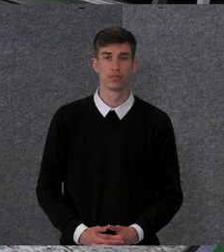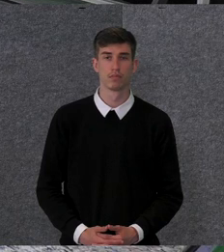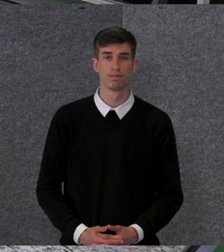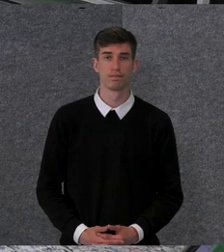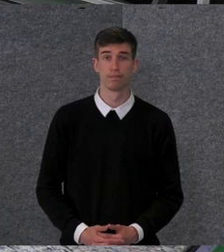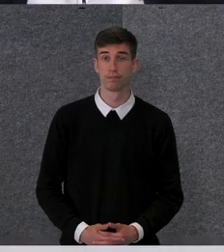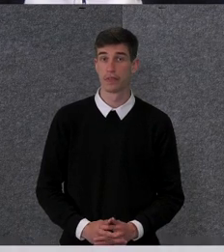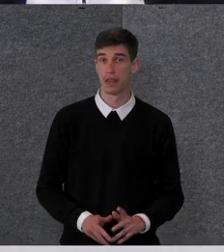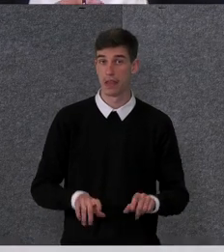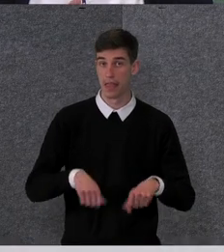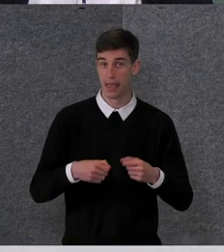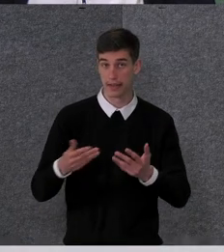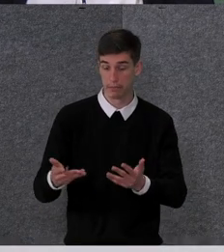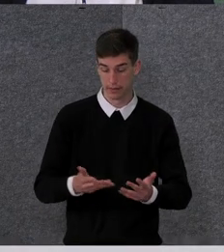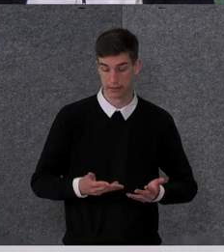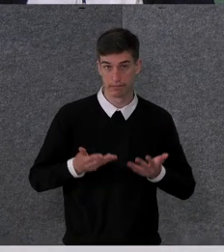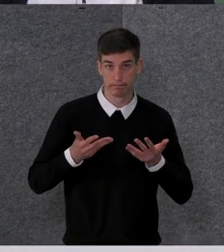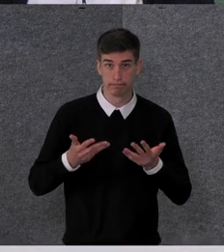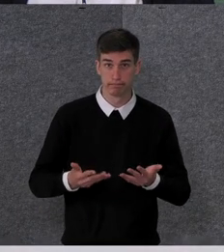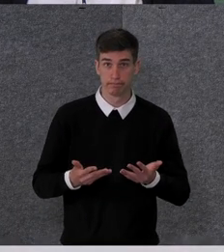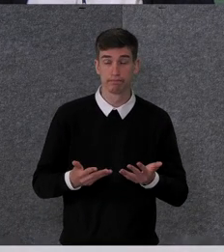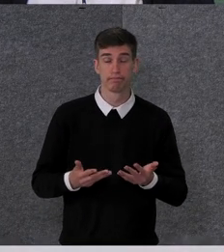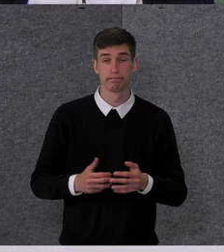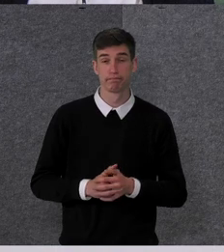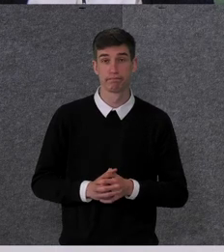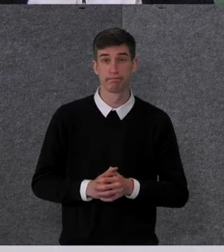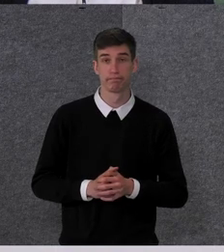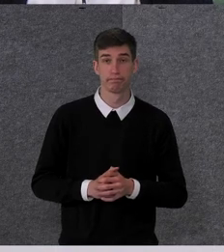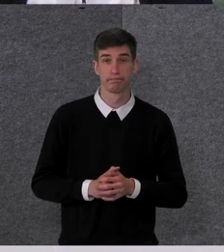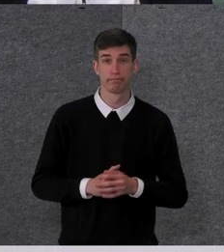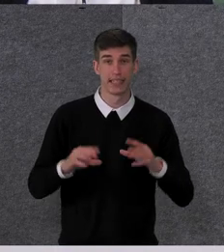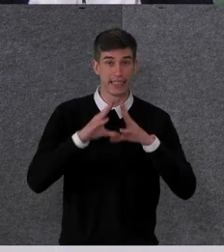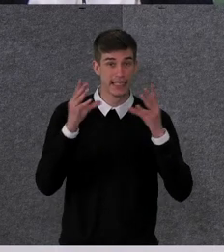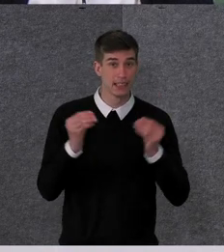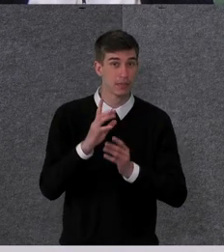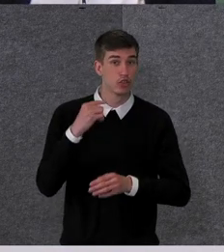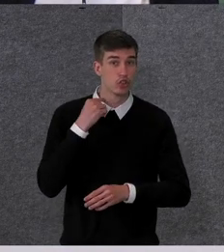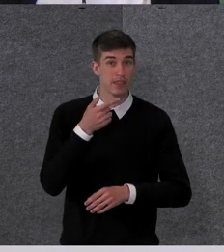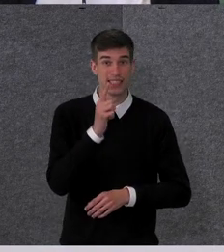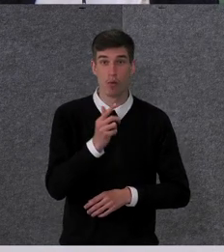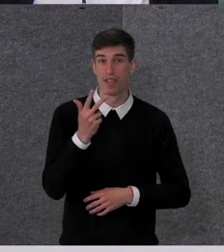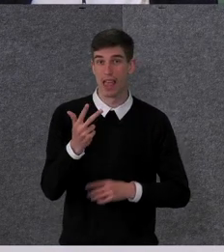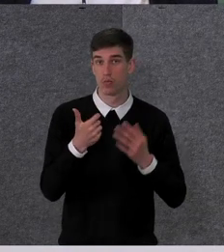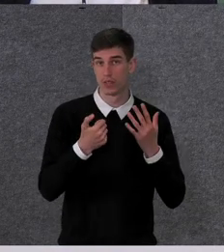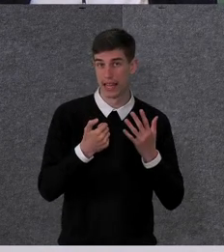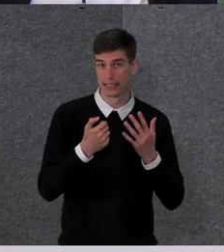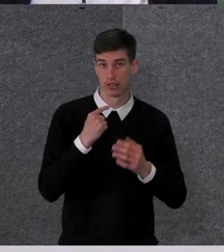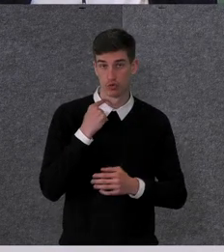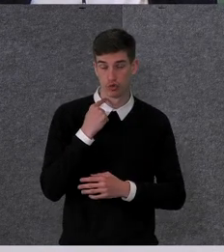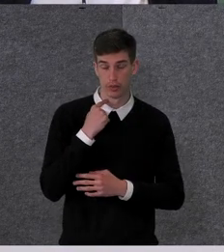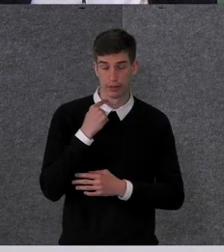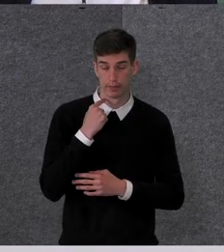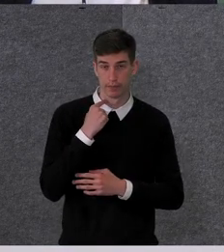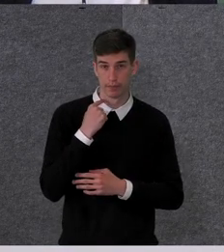Das Ergebnis liegt uns nun endgültig vor und es wurden abgegeben 263 Stimmen.